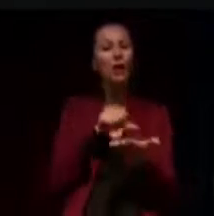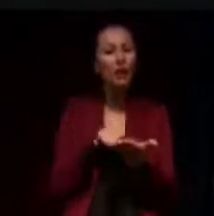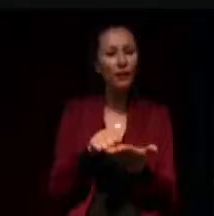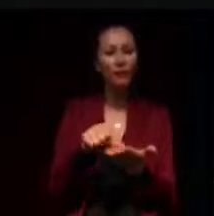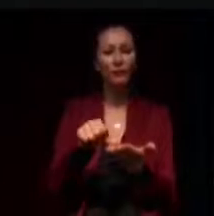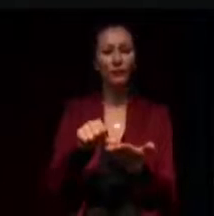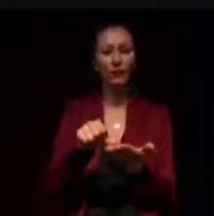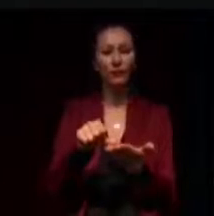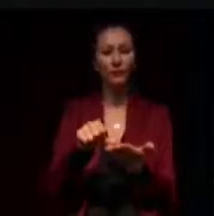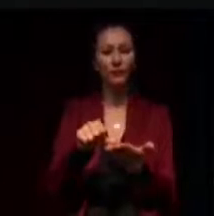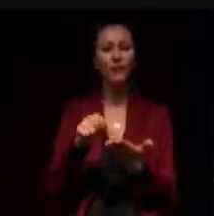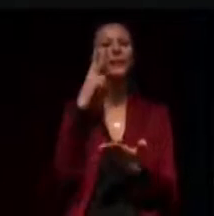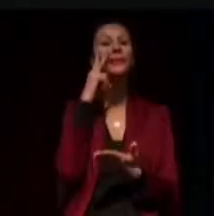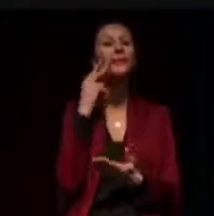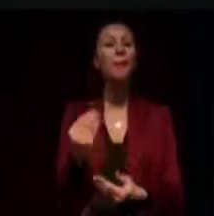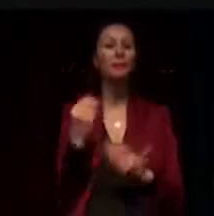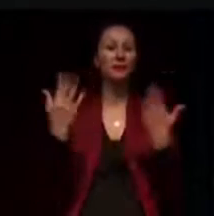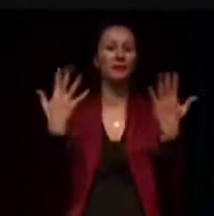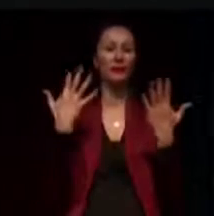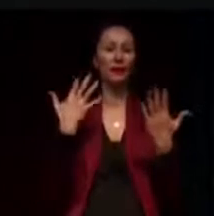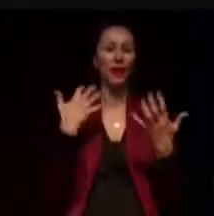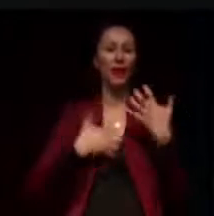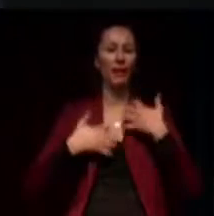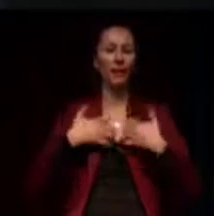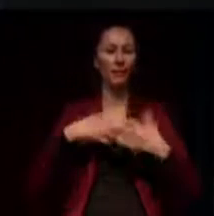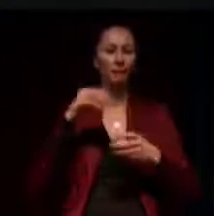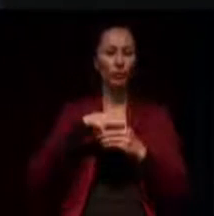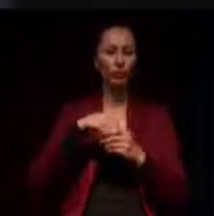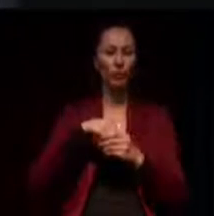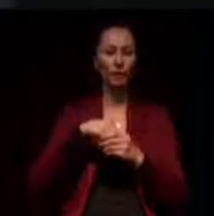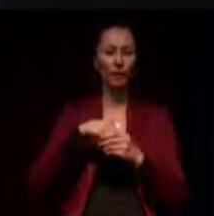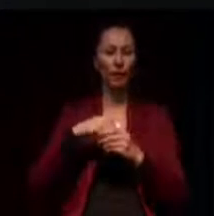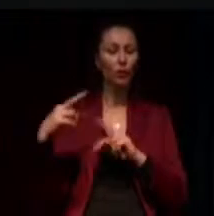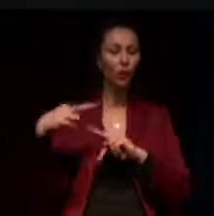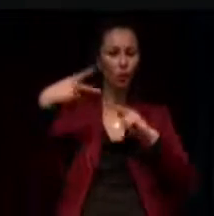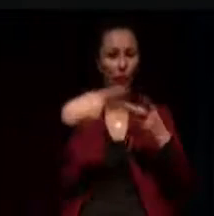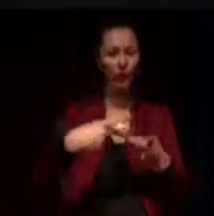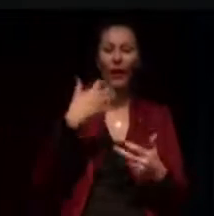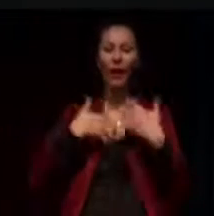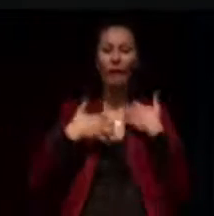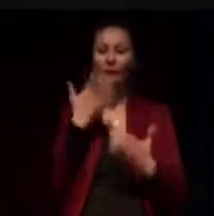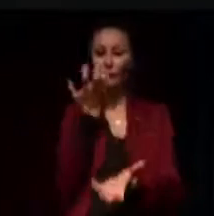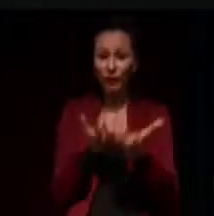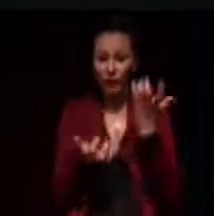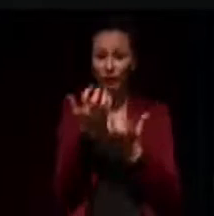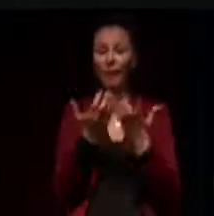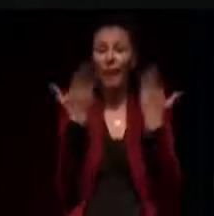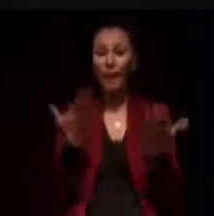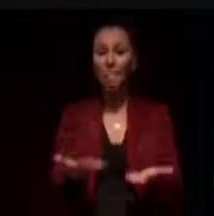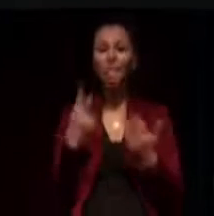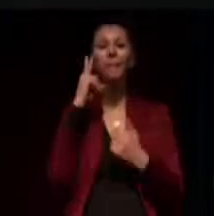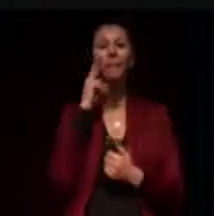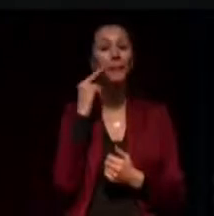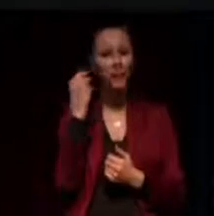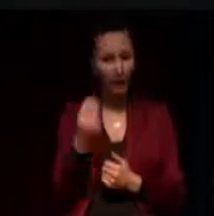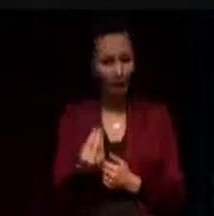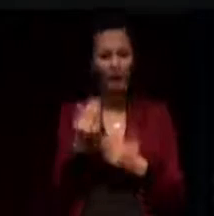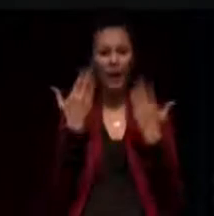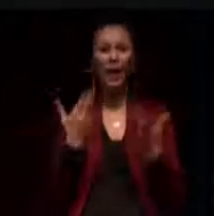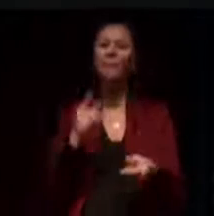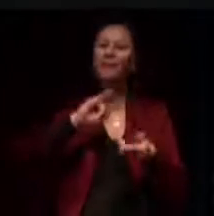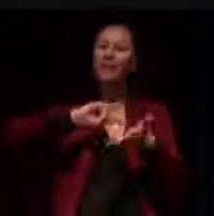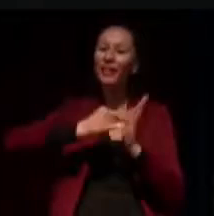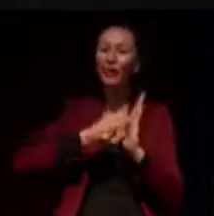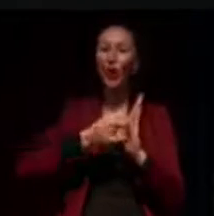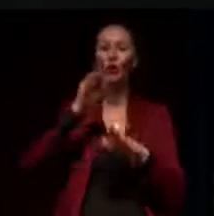şey temiz enerji üzerine yüklenerek enerji kaynaklarımızı da hem temiz enerji üretip hem de